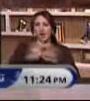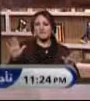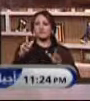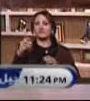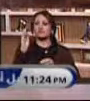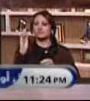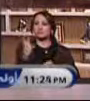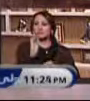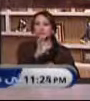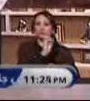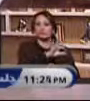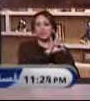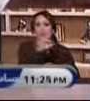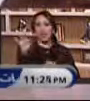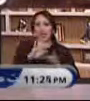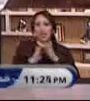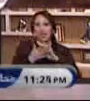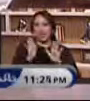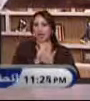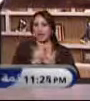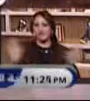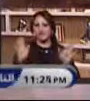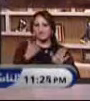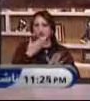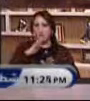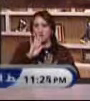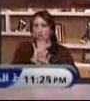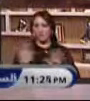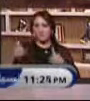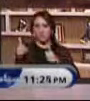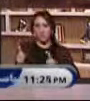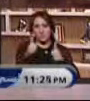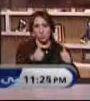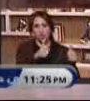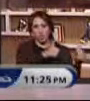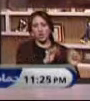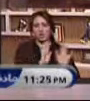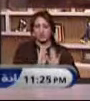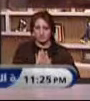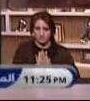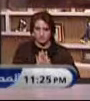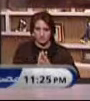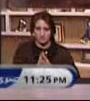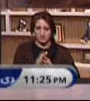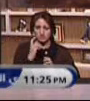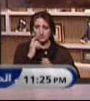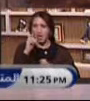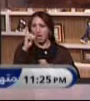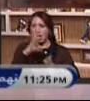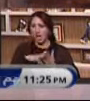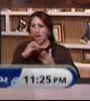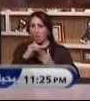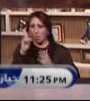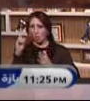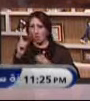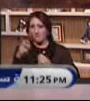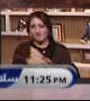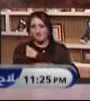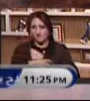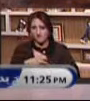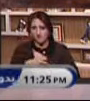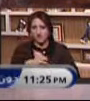بعد سنوات خلاص كل واحد شغل في الايه في النعمة والصحة ونسي ما كان فيها، فجاء الاول فقير